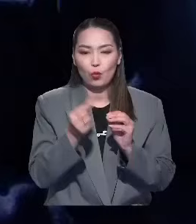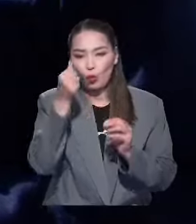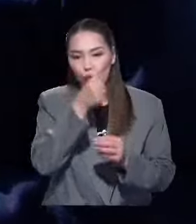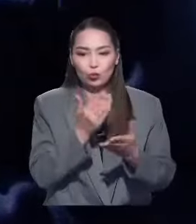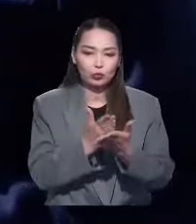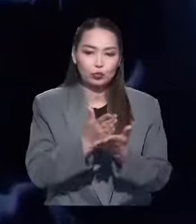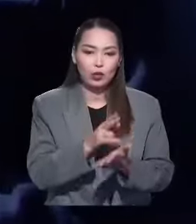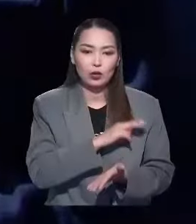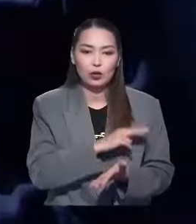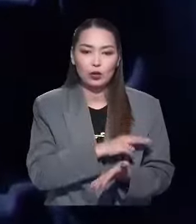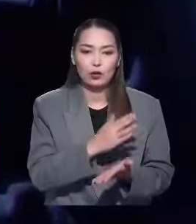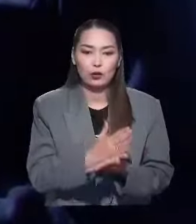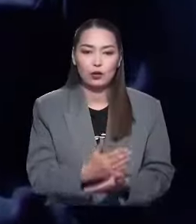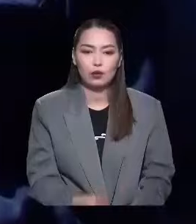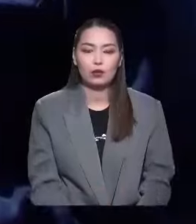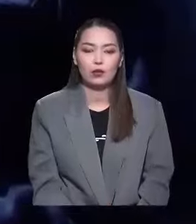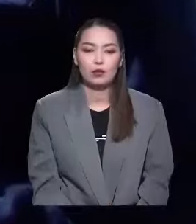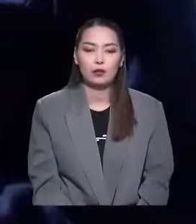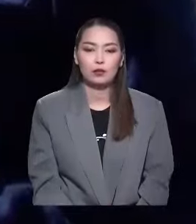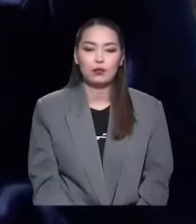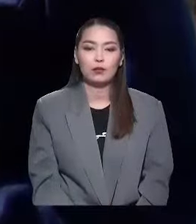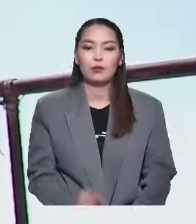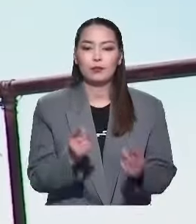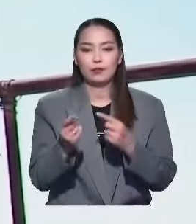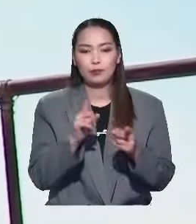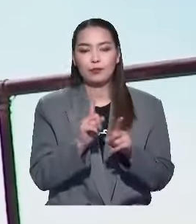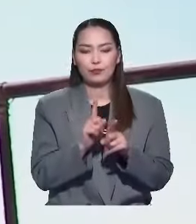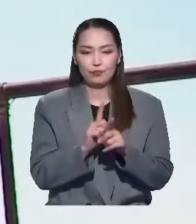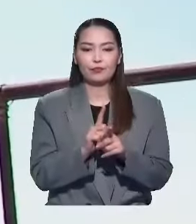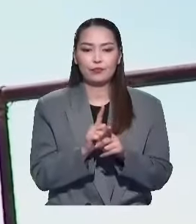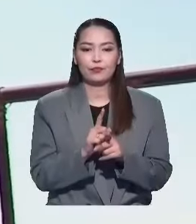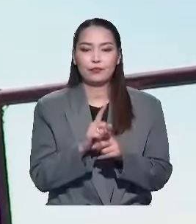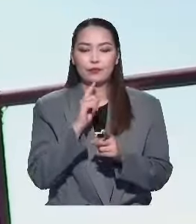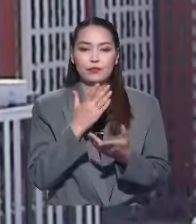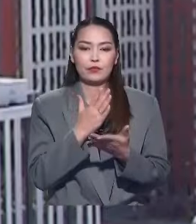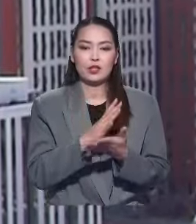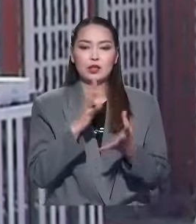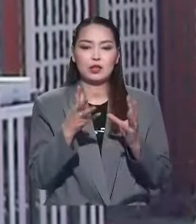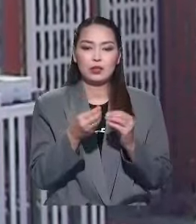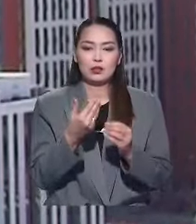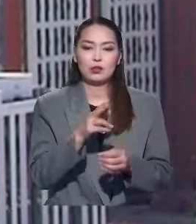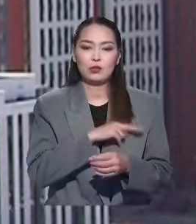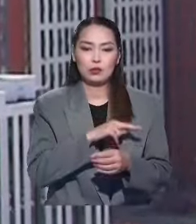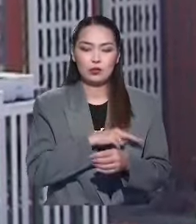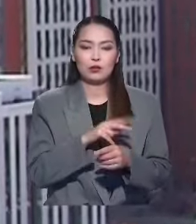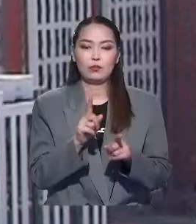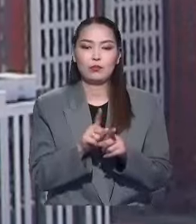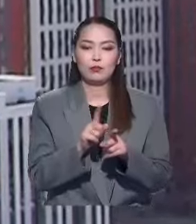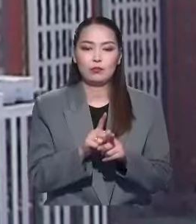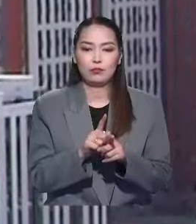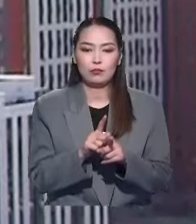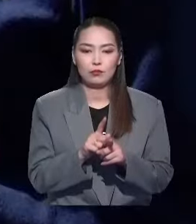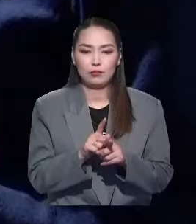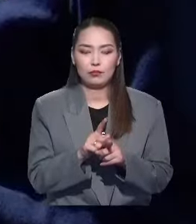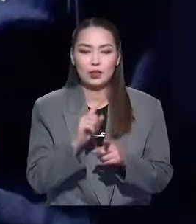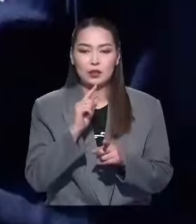болыпты. Енді екстренный случай болады, арасында шығып қалуымыз мүмкін. Жалпы жұмыс сөзі ұнағаннан кейін қиын деп